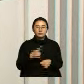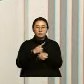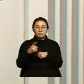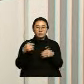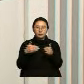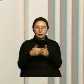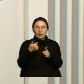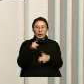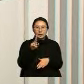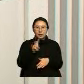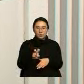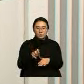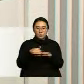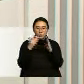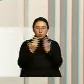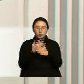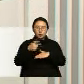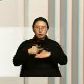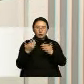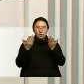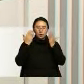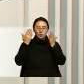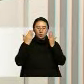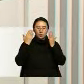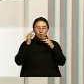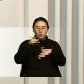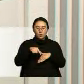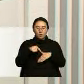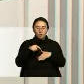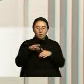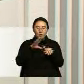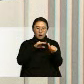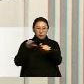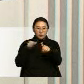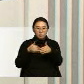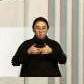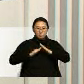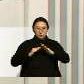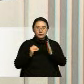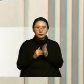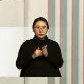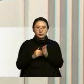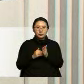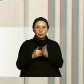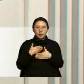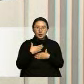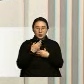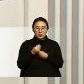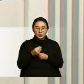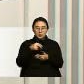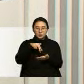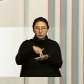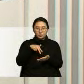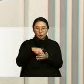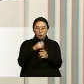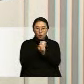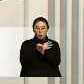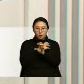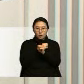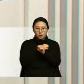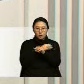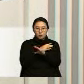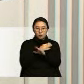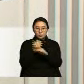내년까지 하남시에 있는 모든 초등학교 스쿨존 의 무인단속 카메라 가 설치됩니다 또 안심 정류소 와 횡단보도